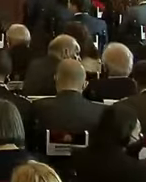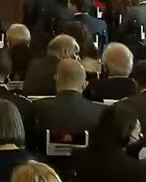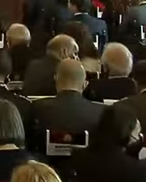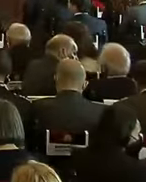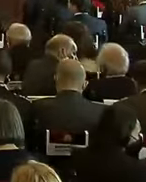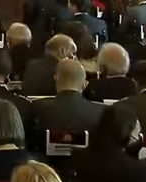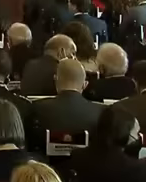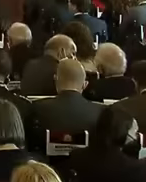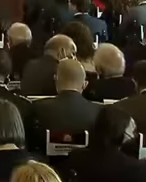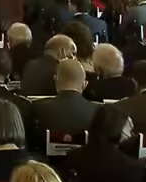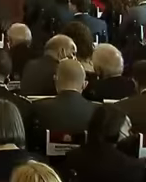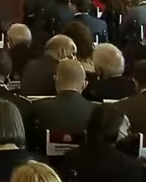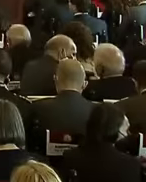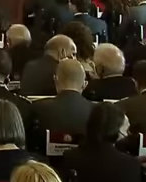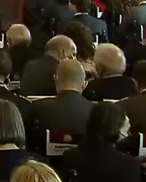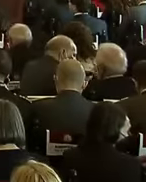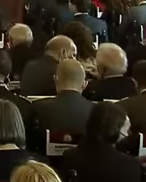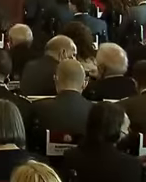am